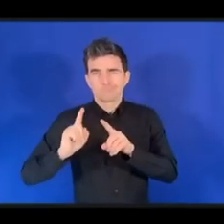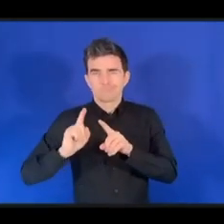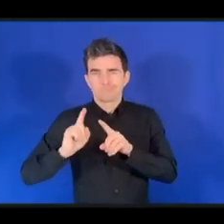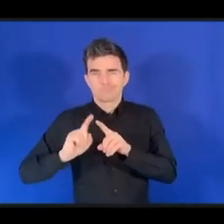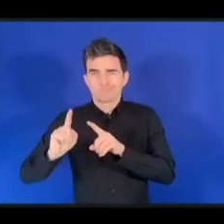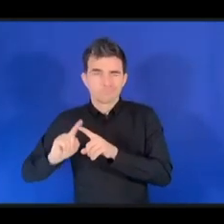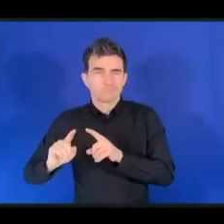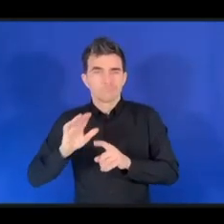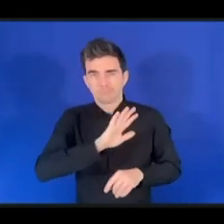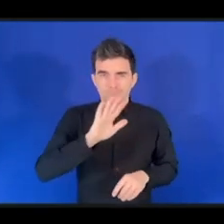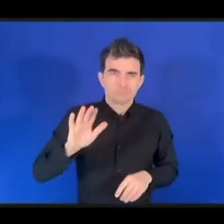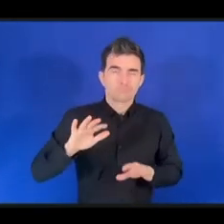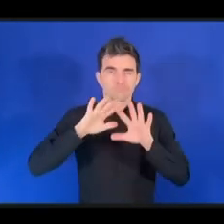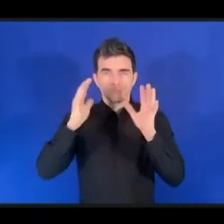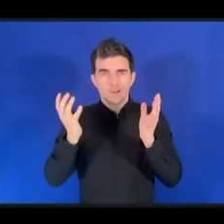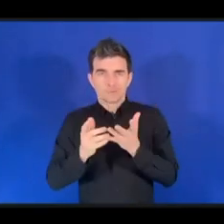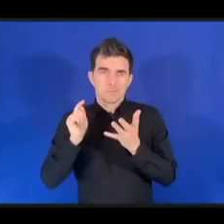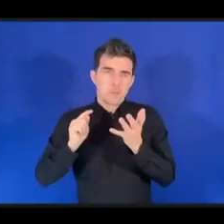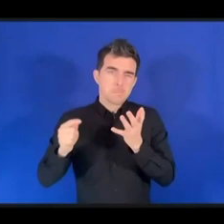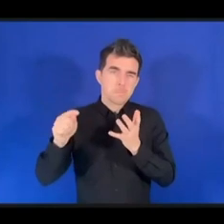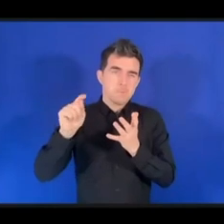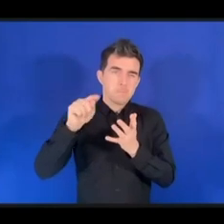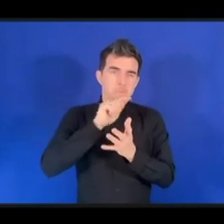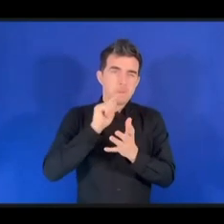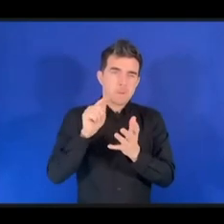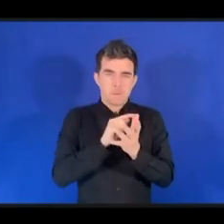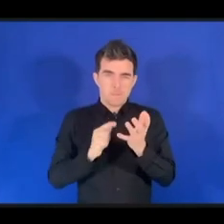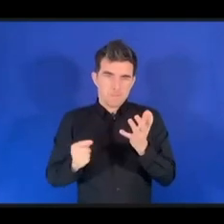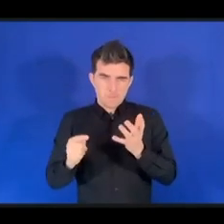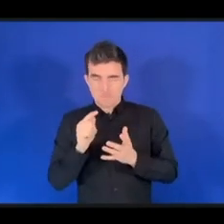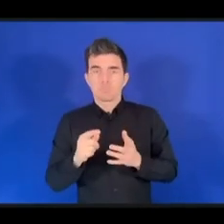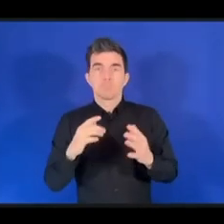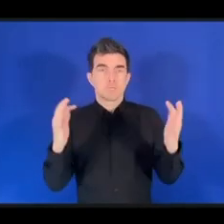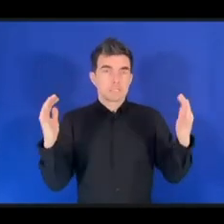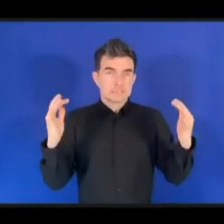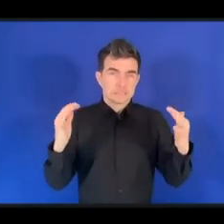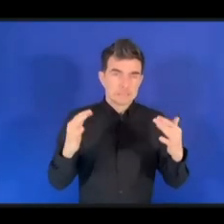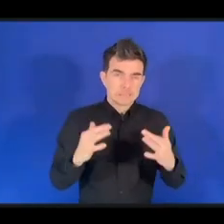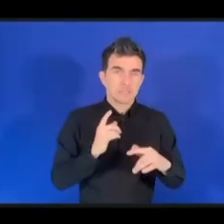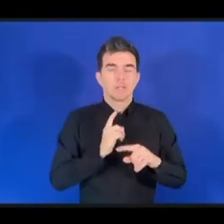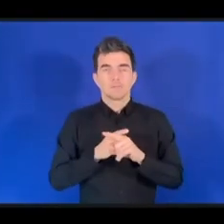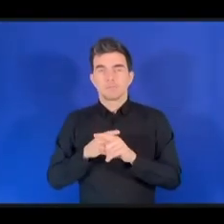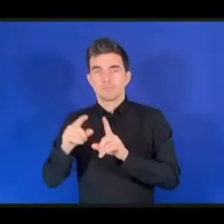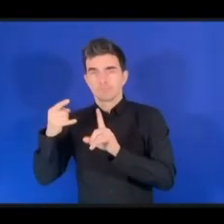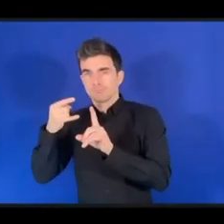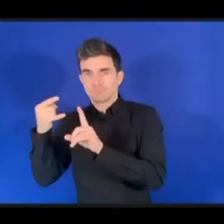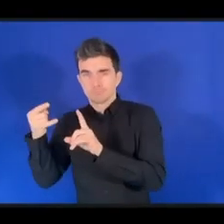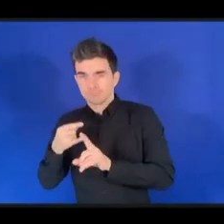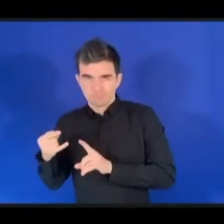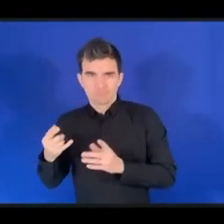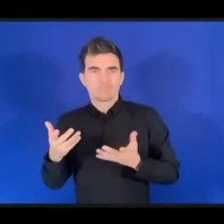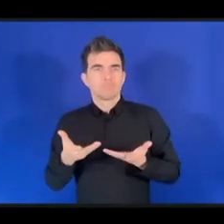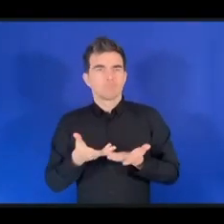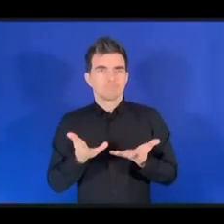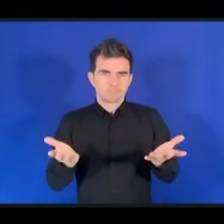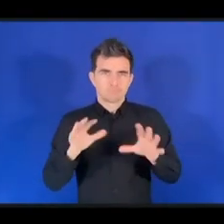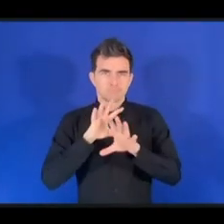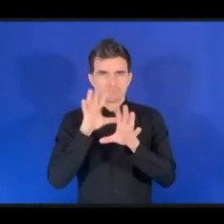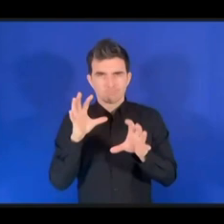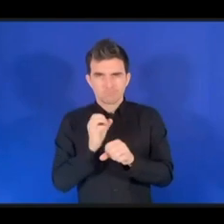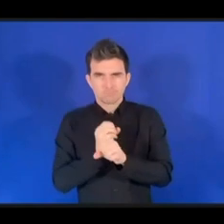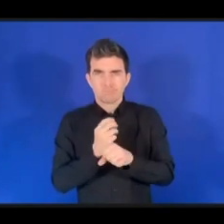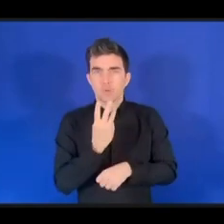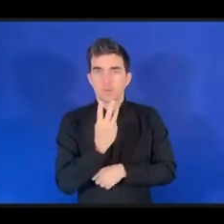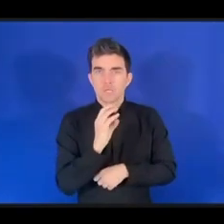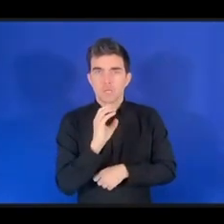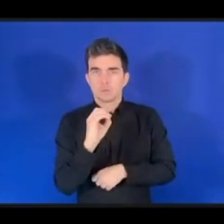300 جلسه وقد تناقشوا بامور ادت الى نواتج